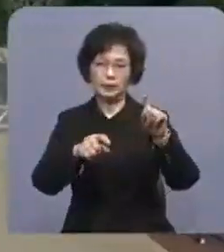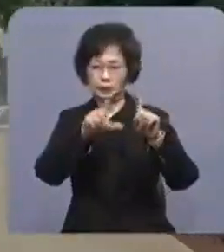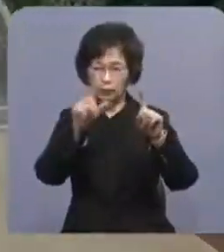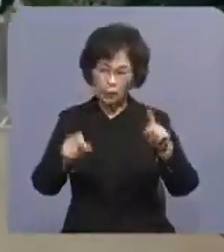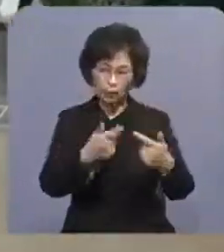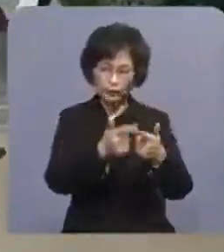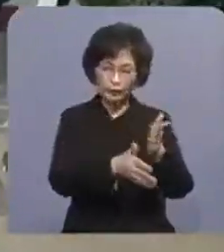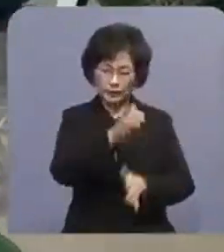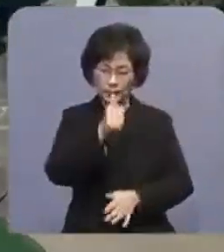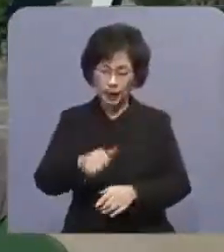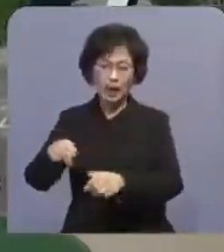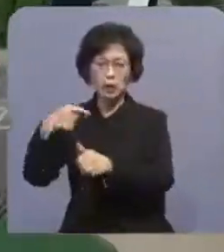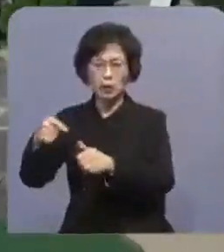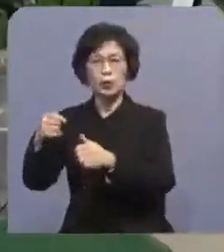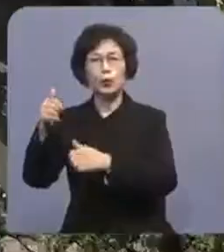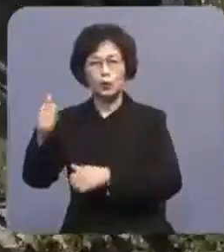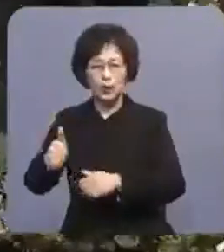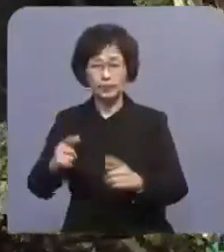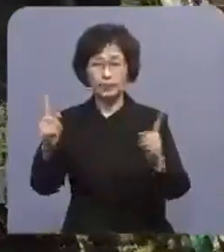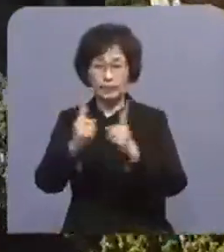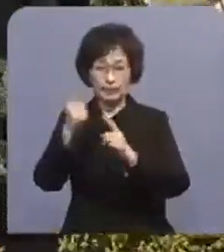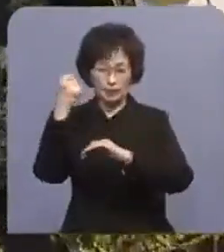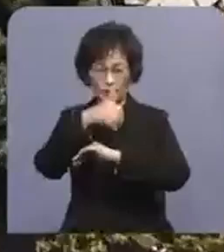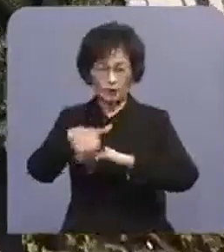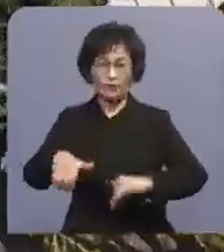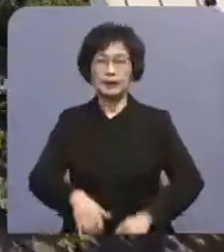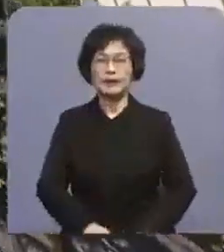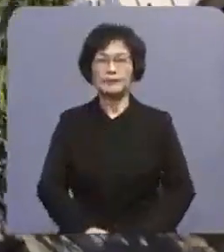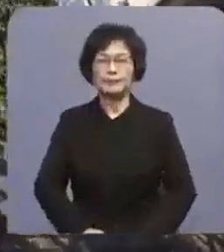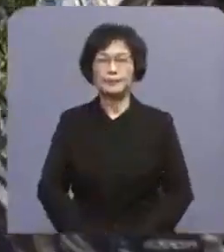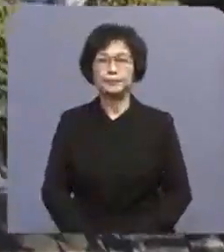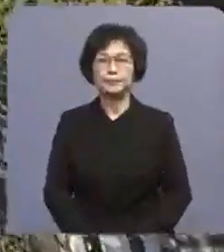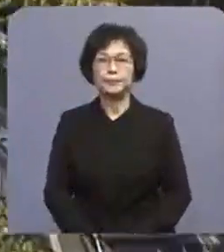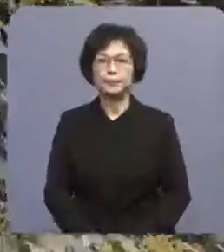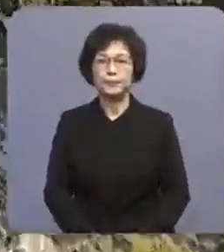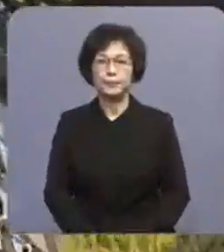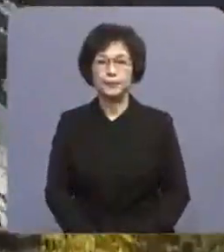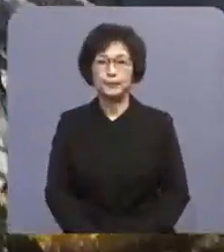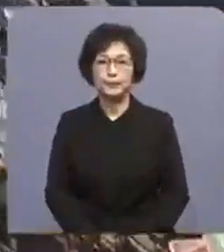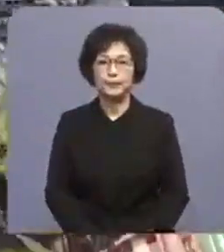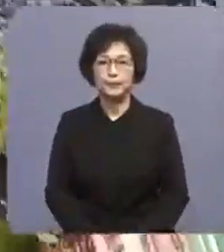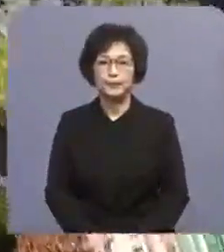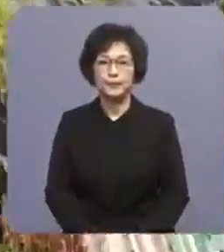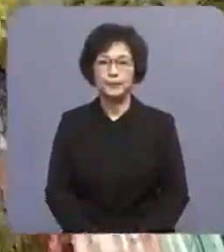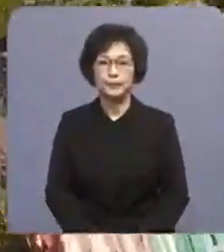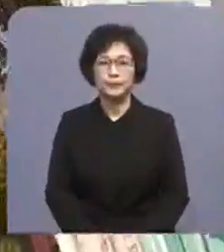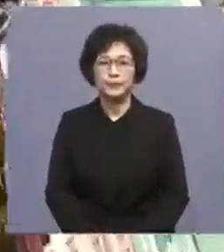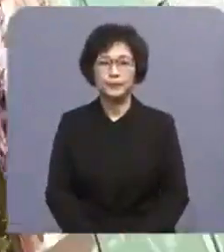부산시장과 부산시 교육감이 만날 계획입니다. KBS 뉴스 최재훈입니다.